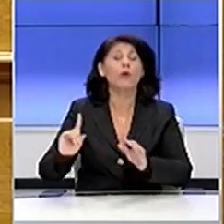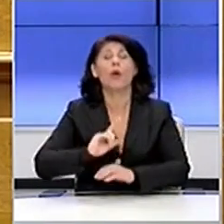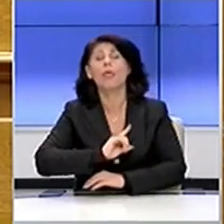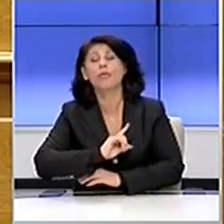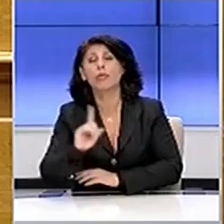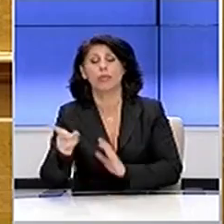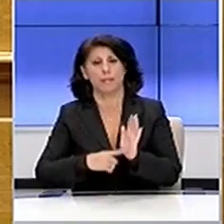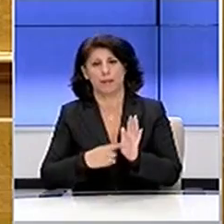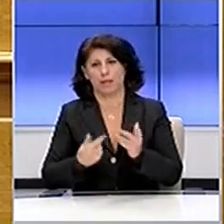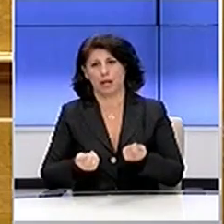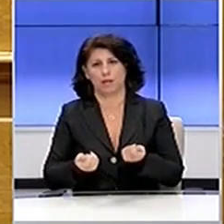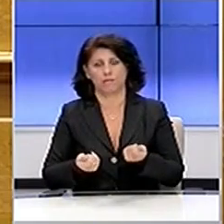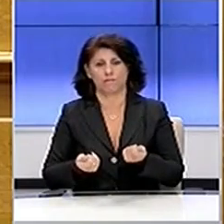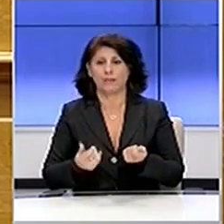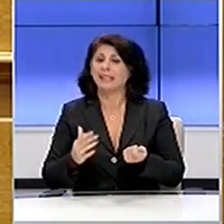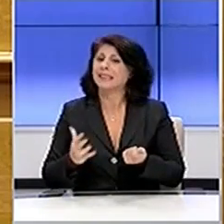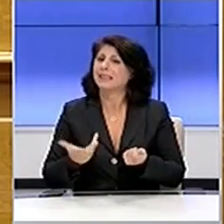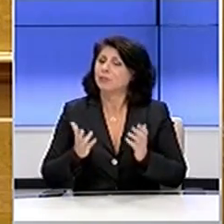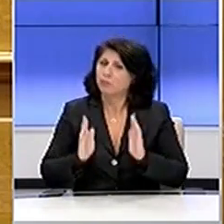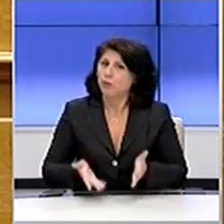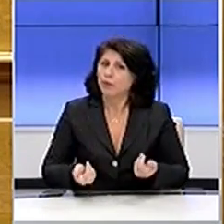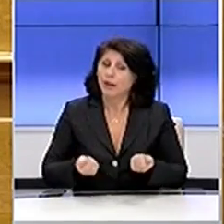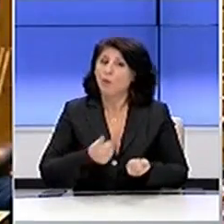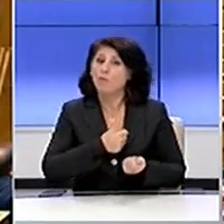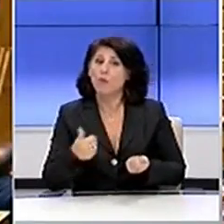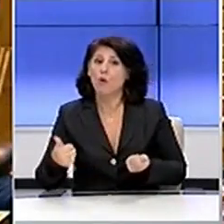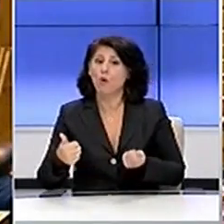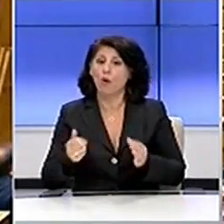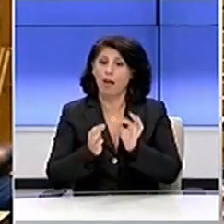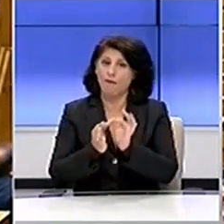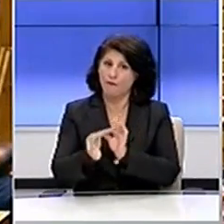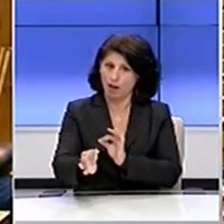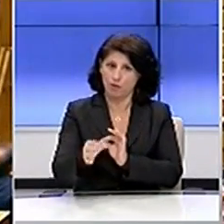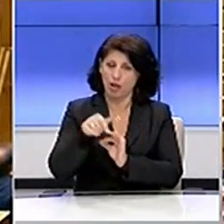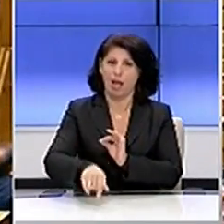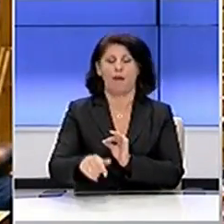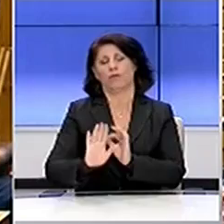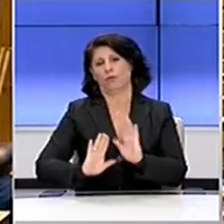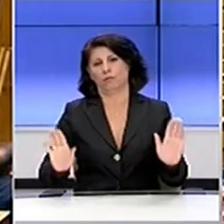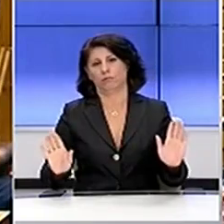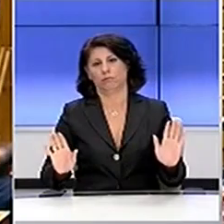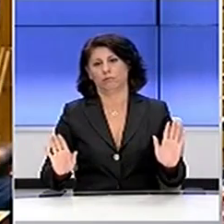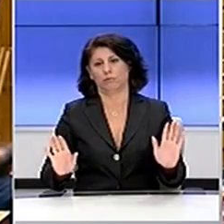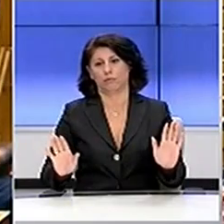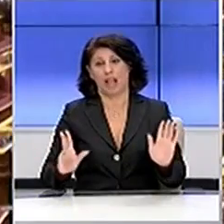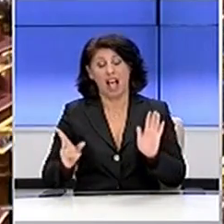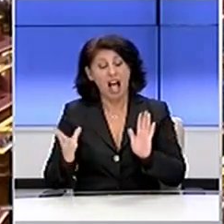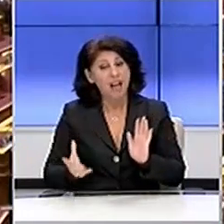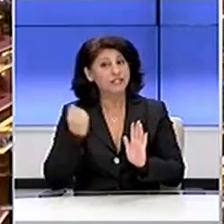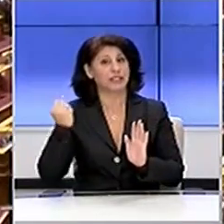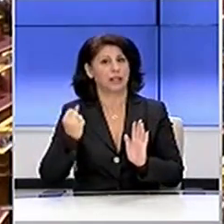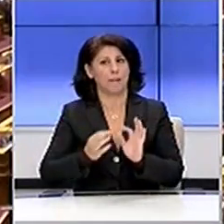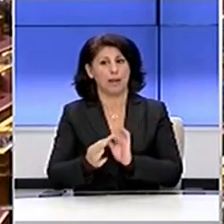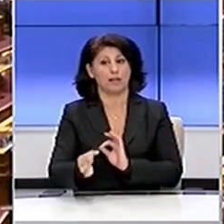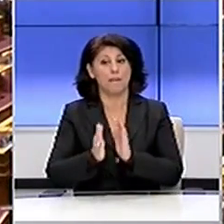γίνεται, τι δυνατότητες έχουμε παρά μόνο να εφαρμόσουμε τέτοιου είδους μέτρα. Και θα παρακαλούσα όλες και όλους